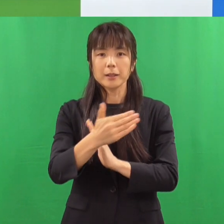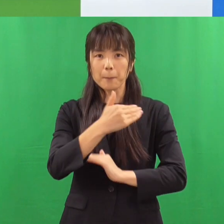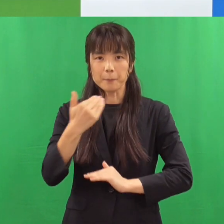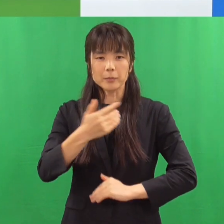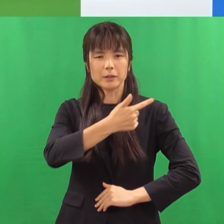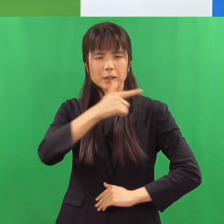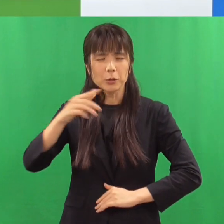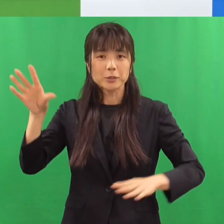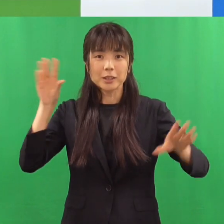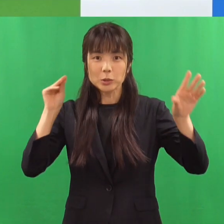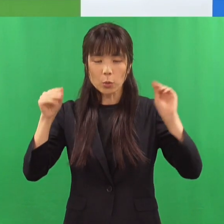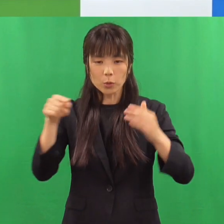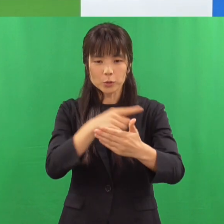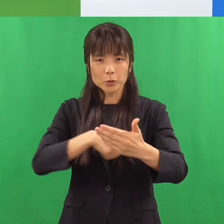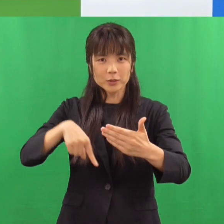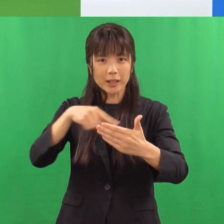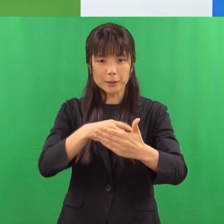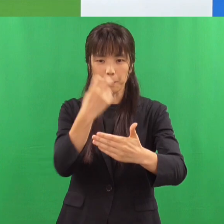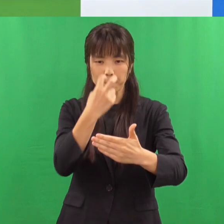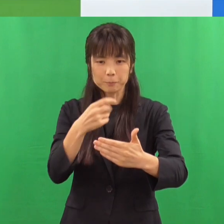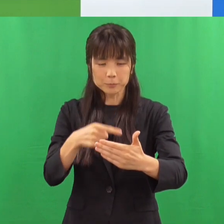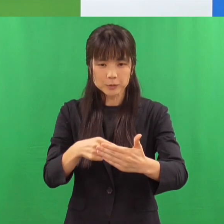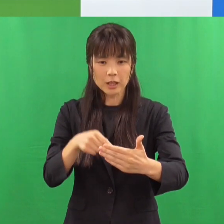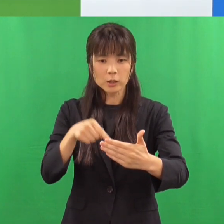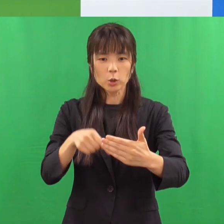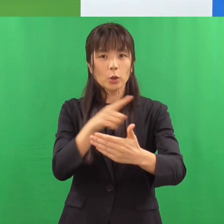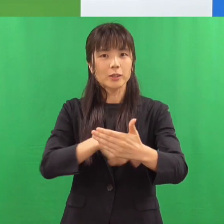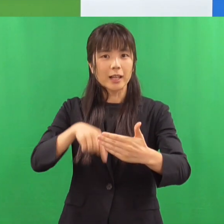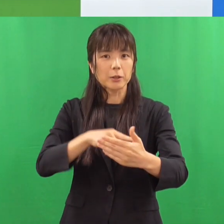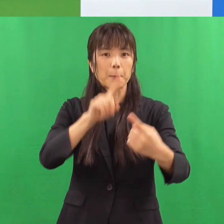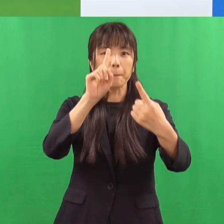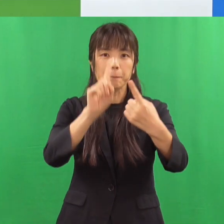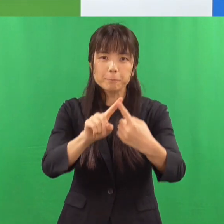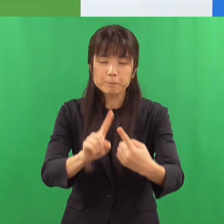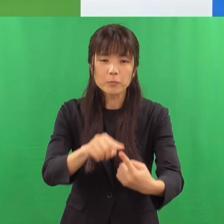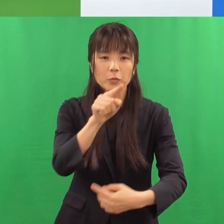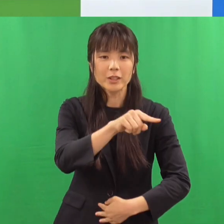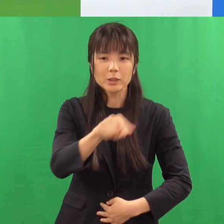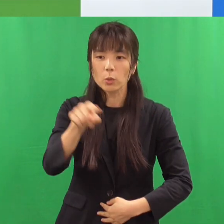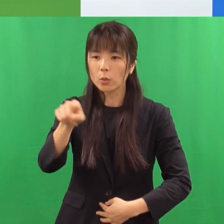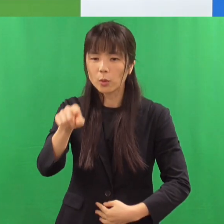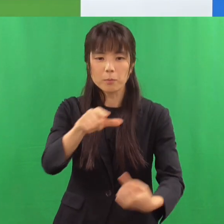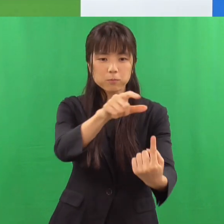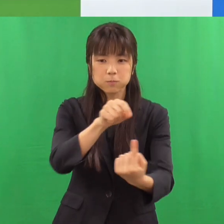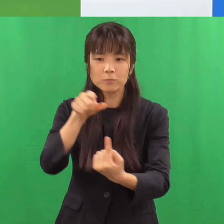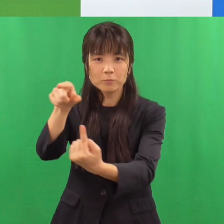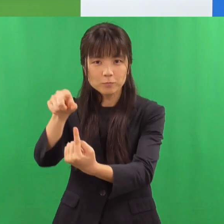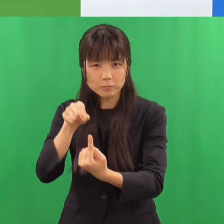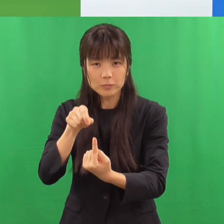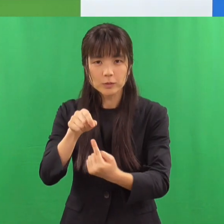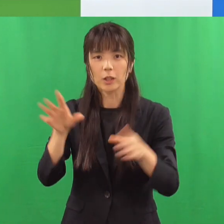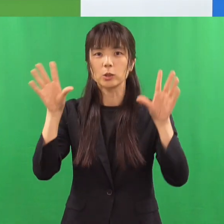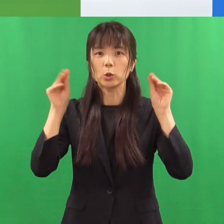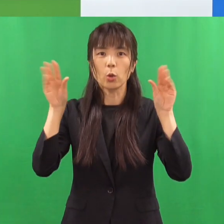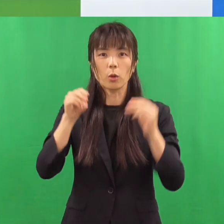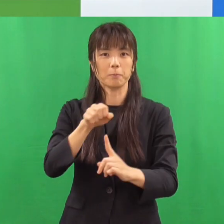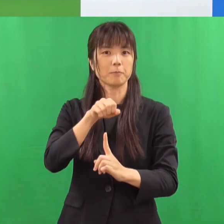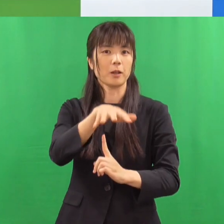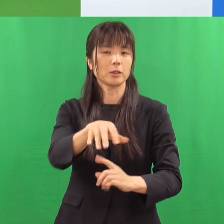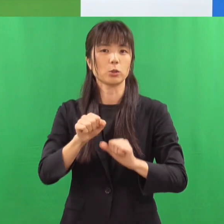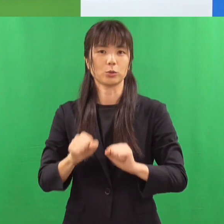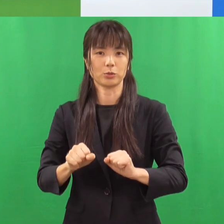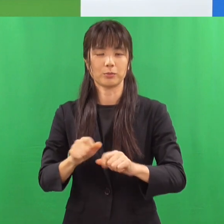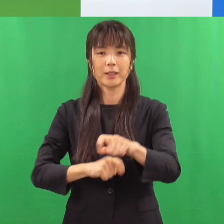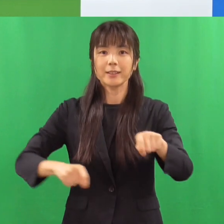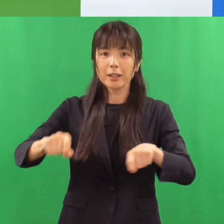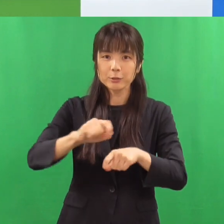まな県政情報をターゲットを絞って発信し、県民の皆様はご自身の住所や年齢などの属性に合った